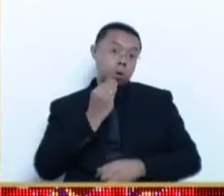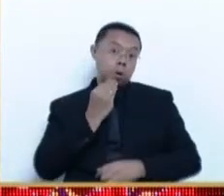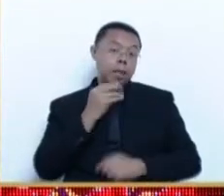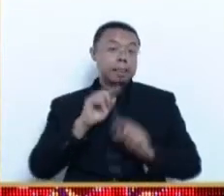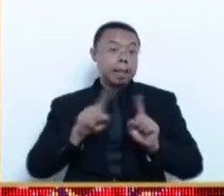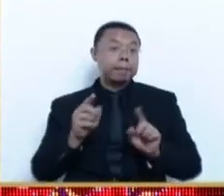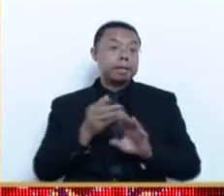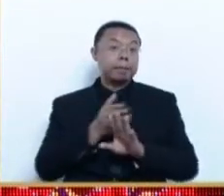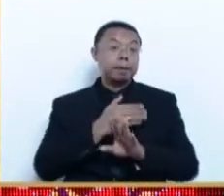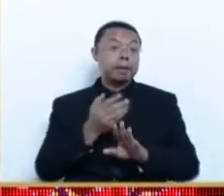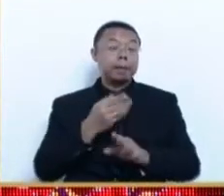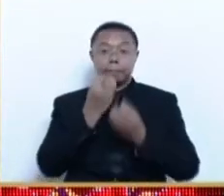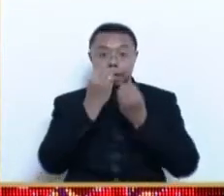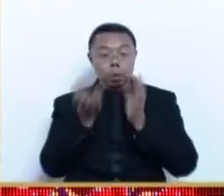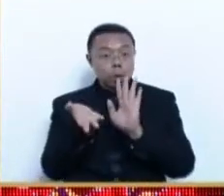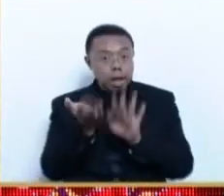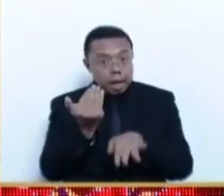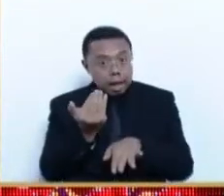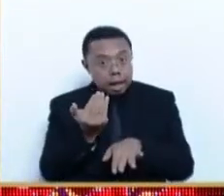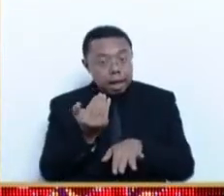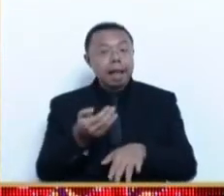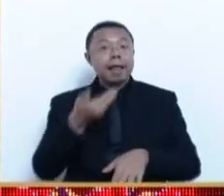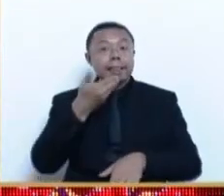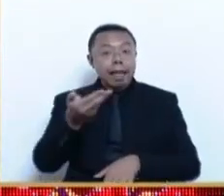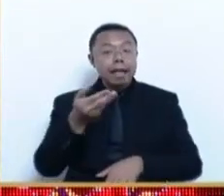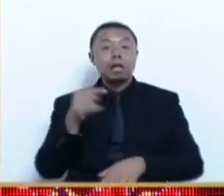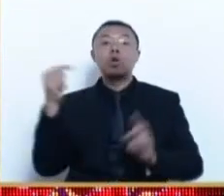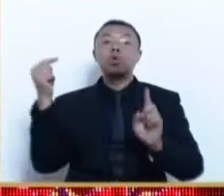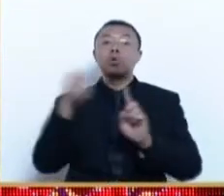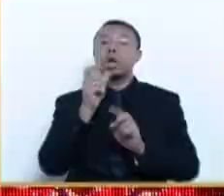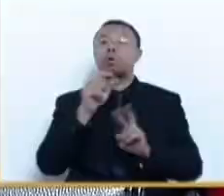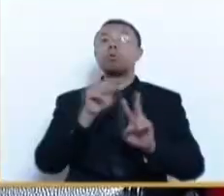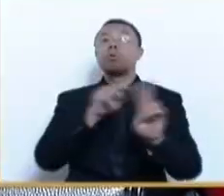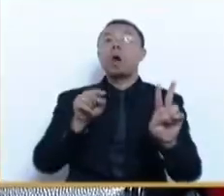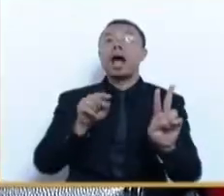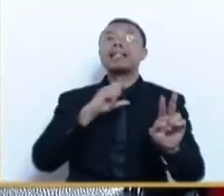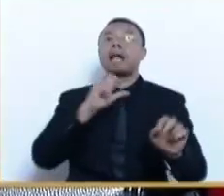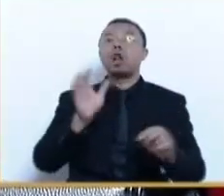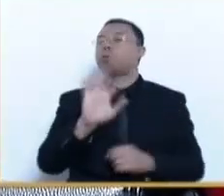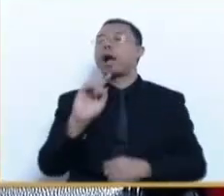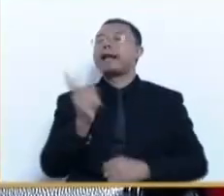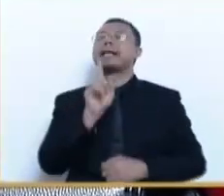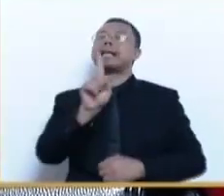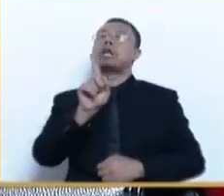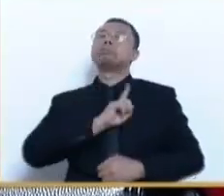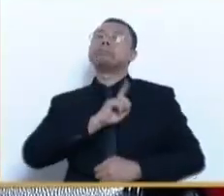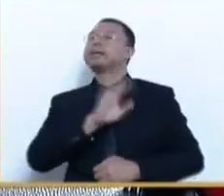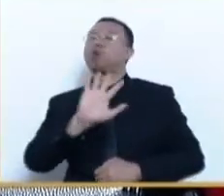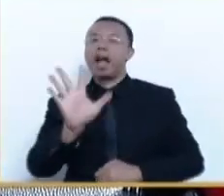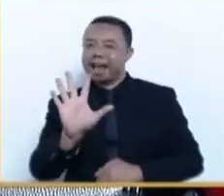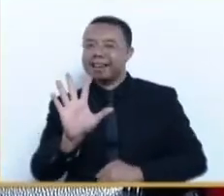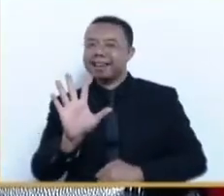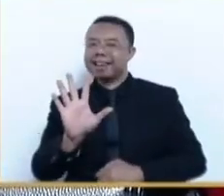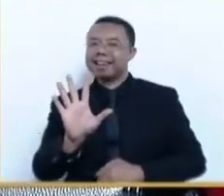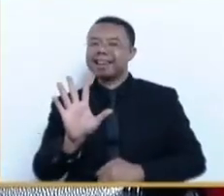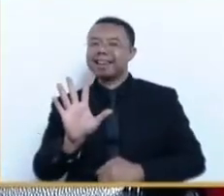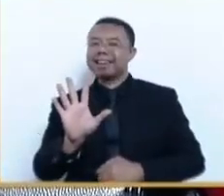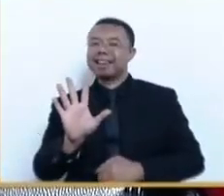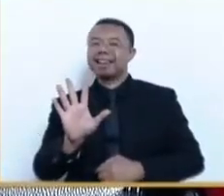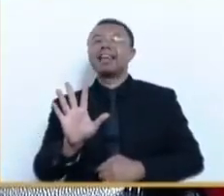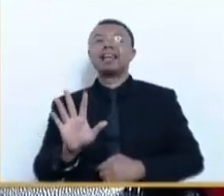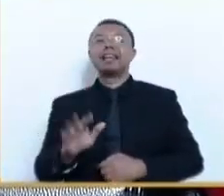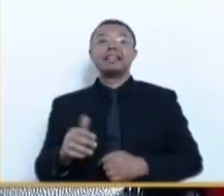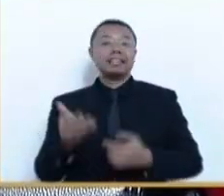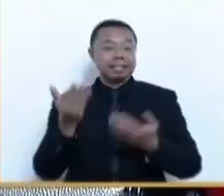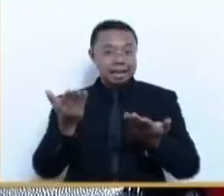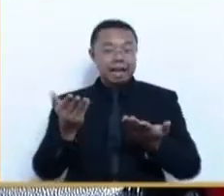Tapi sebelumnya kami Ingatkan Bapak bahwa pertanyaan ditujukan kepada pasangan calon bukan hanya untuk perseorangan ataupun juga salah satu pribadi saja